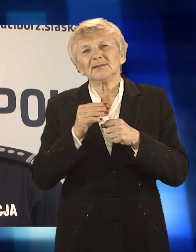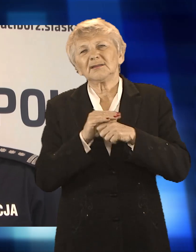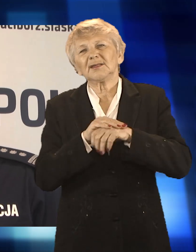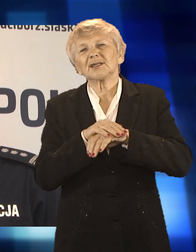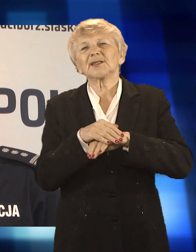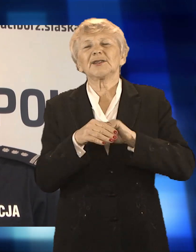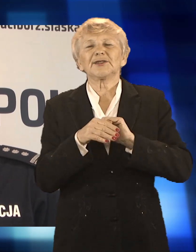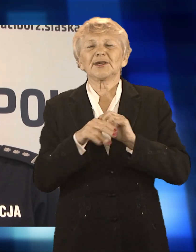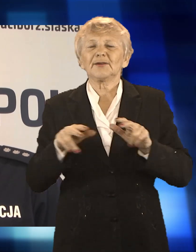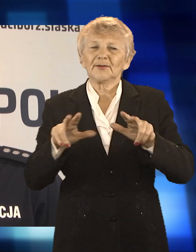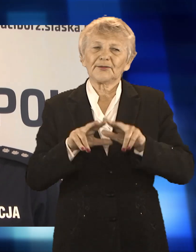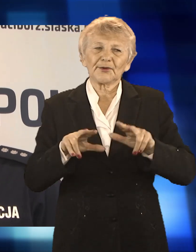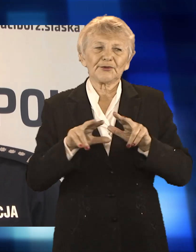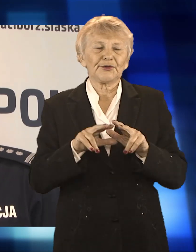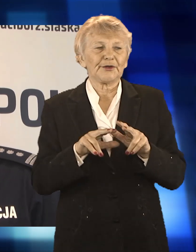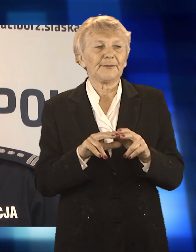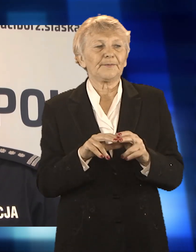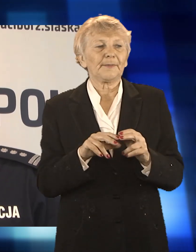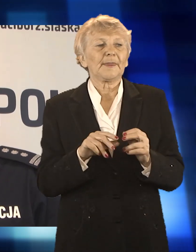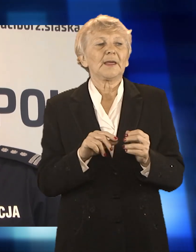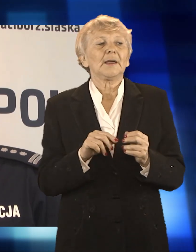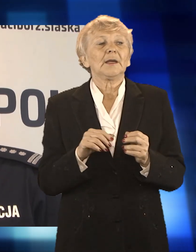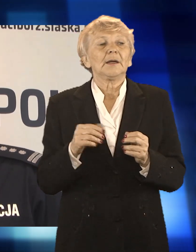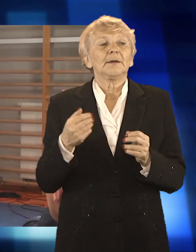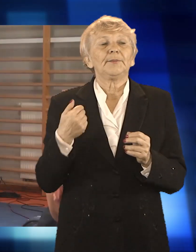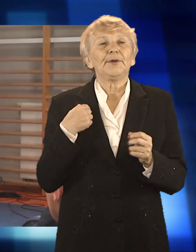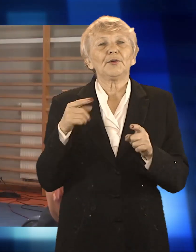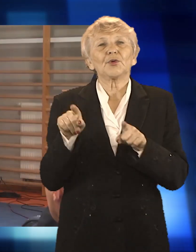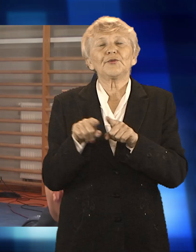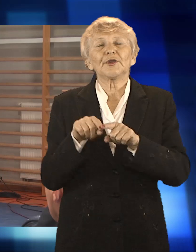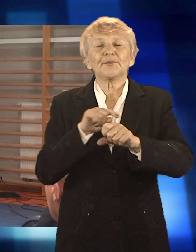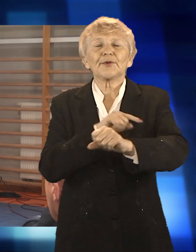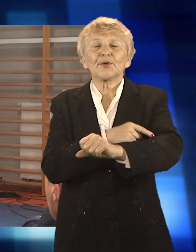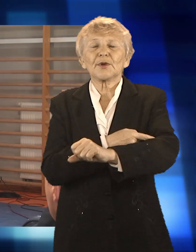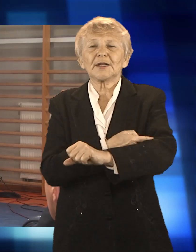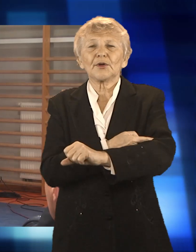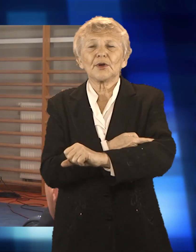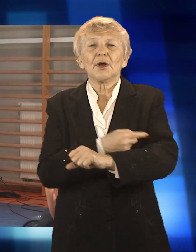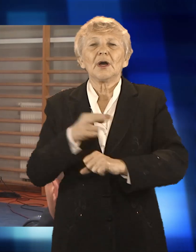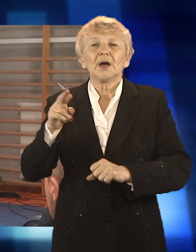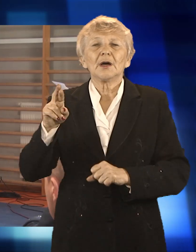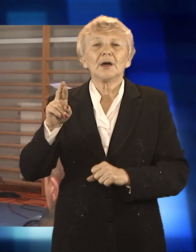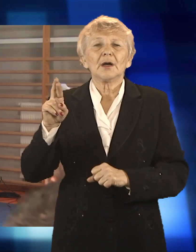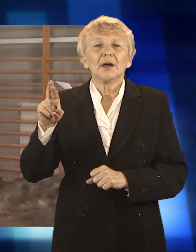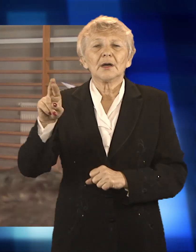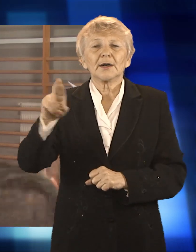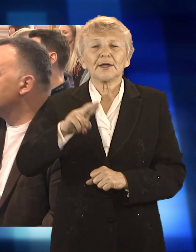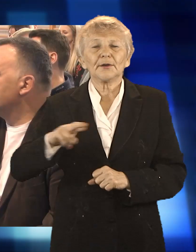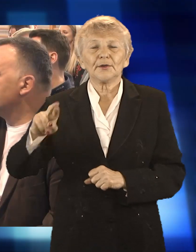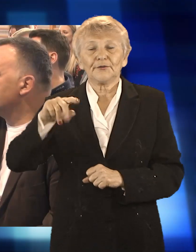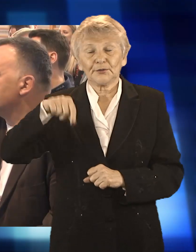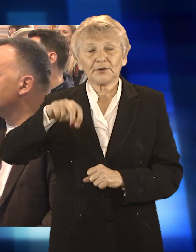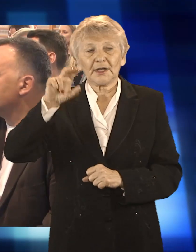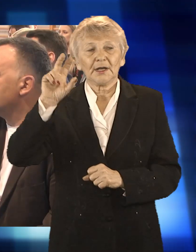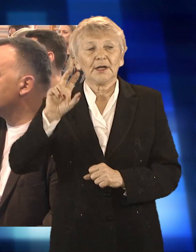to jest też dla nas problem i układamy tą pracę tak, żeby było coraz bezpieczniej. W corocznej naradzie głos zabrał również prokurator rejonowy w Raciborzu, który